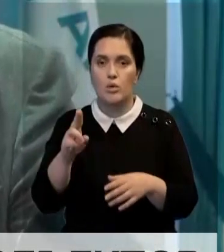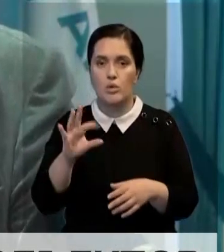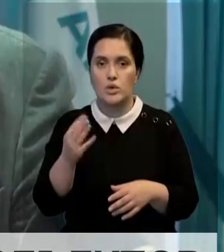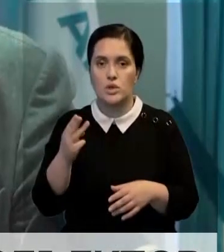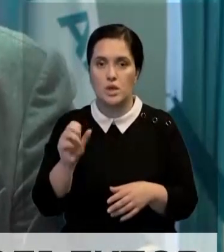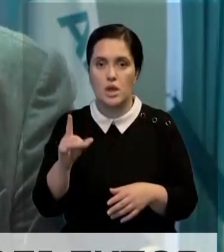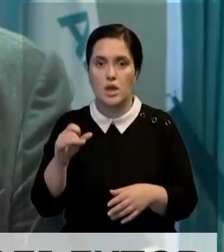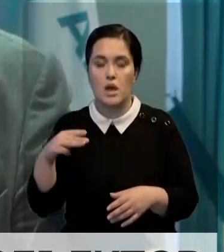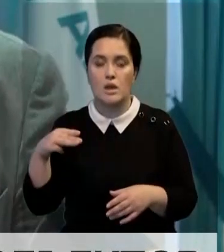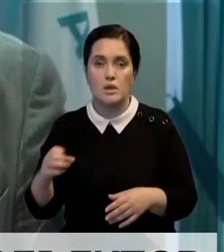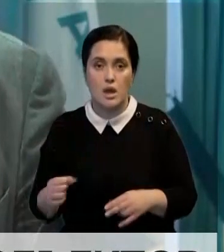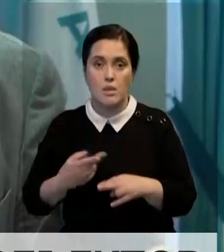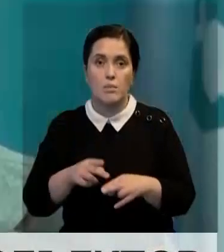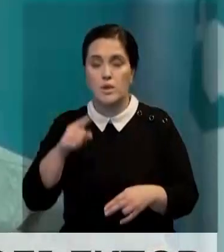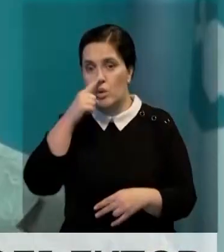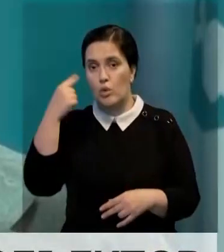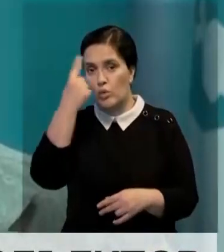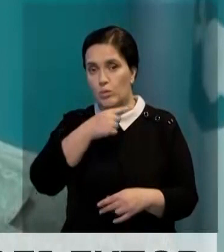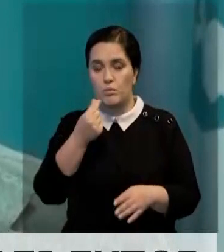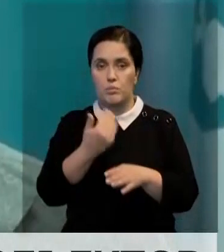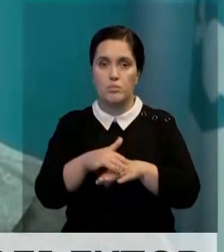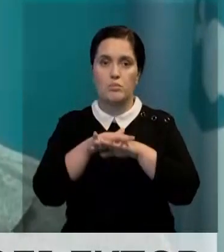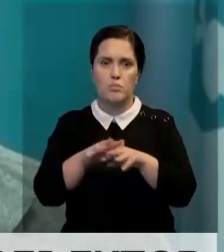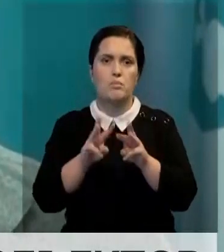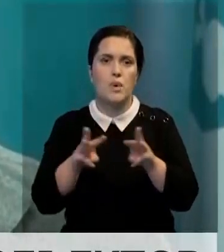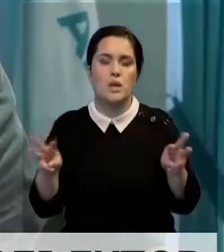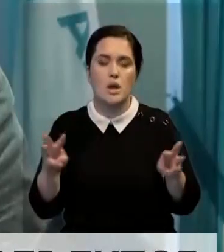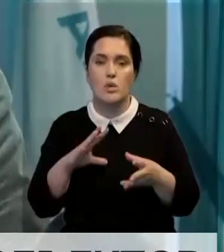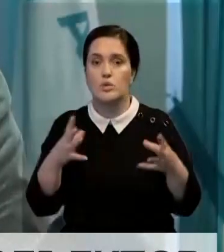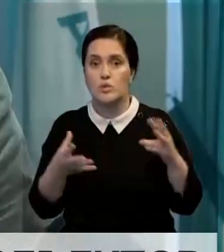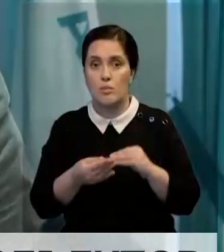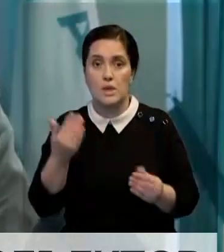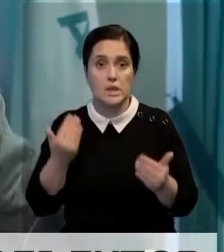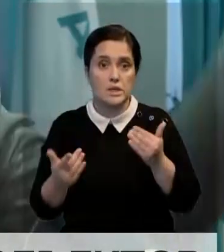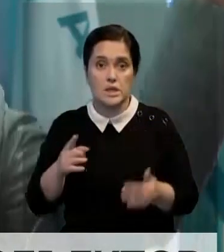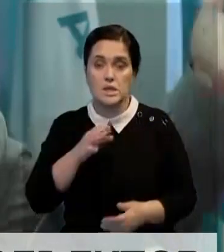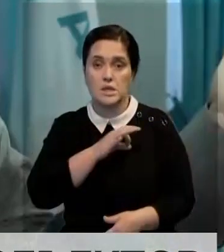то же самое. На этот год были выделены миллиардные суммы. Если их не